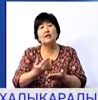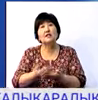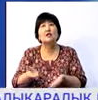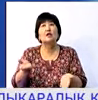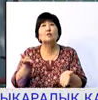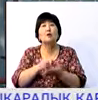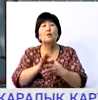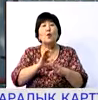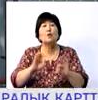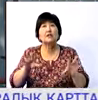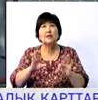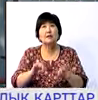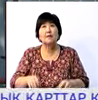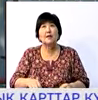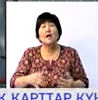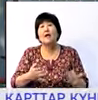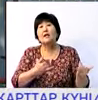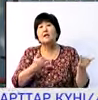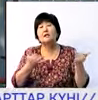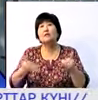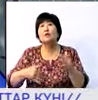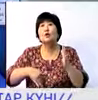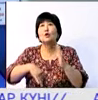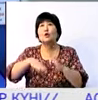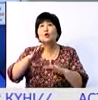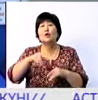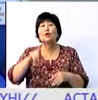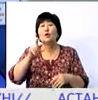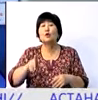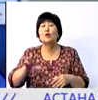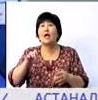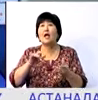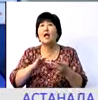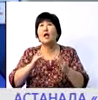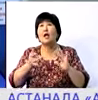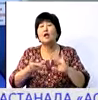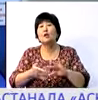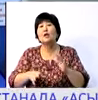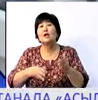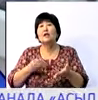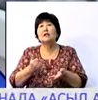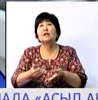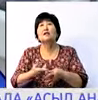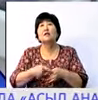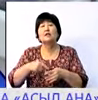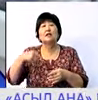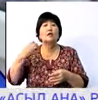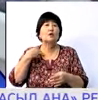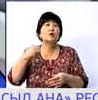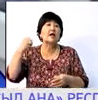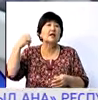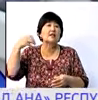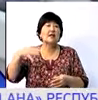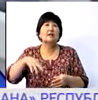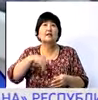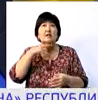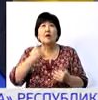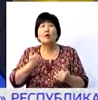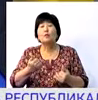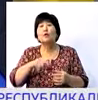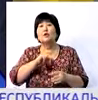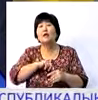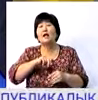бөлісті. Сервистік жүйені жақсарту арқылы тұтынушыларға электронды қызмет көрсету Қызылорда жарығының басты талабы. Бүгінде аталмыш мекеме